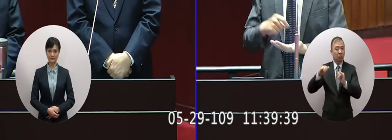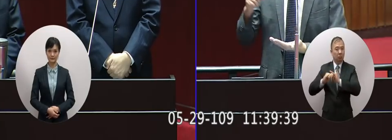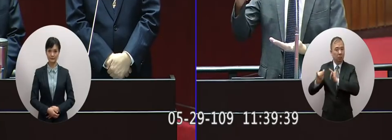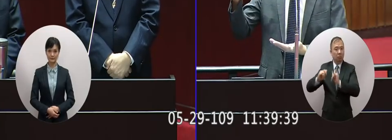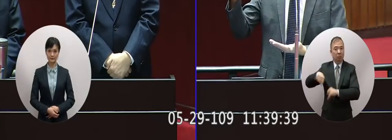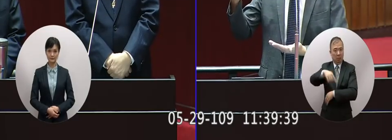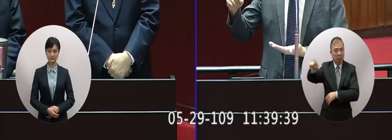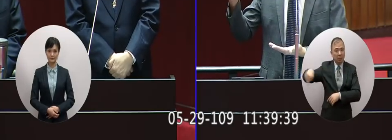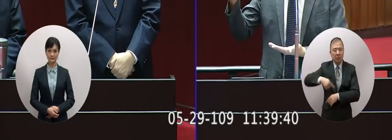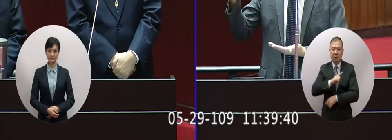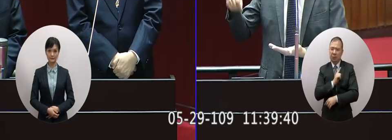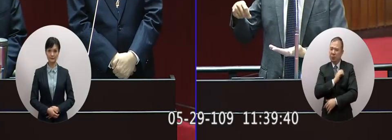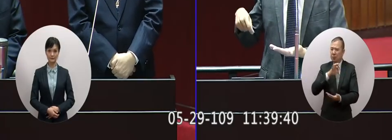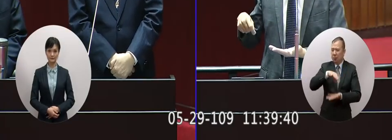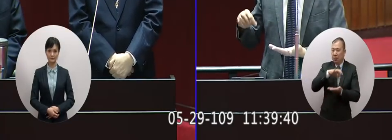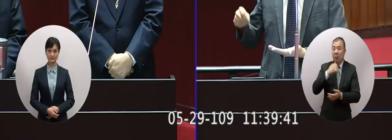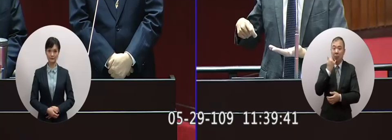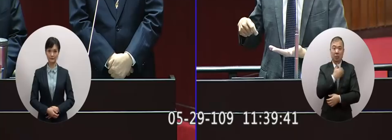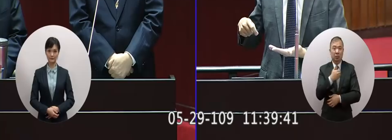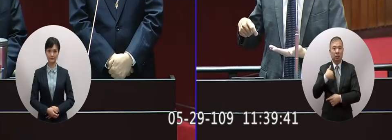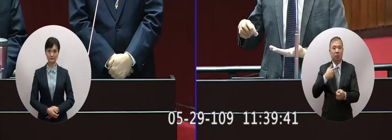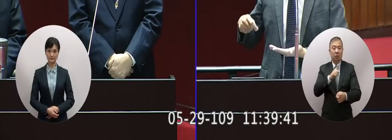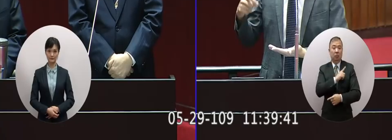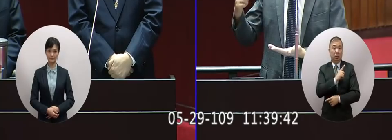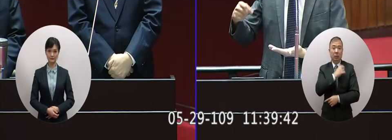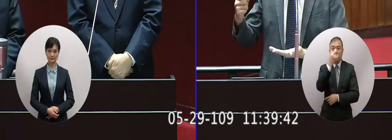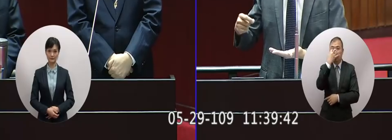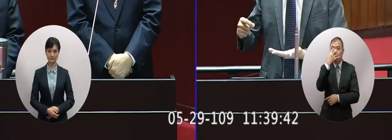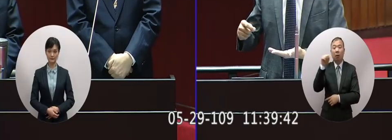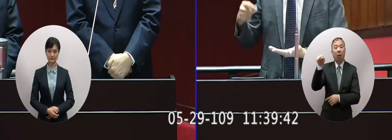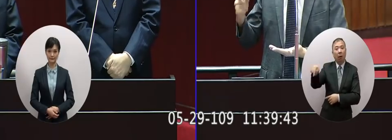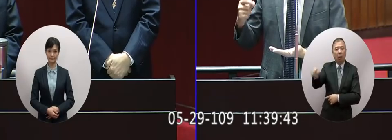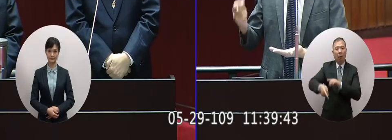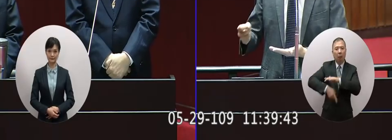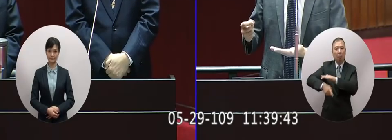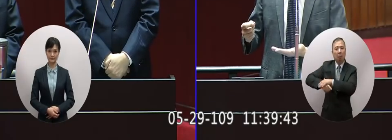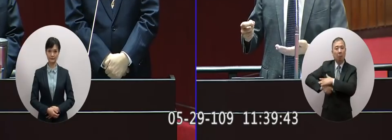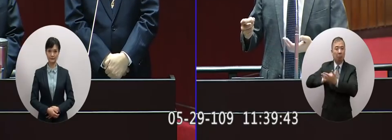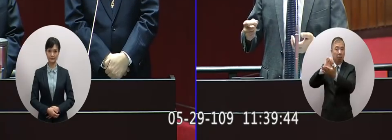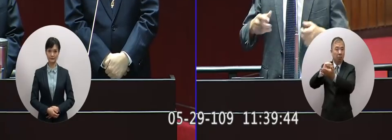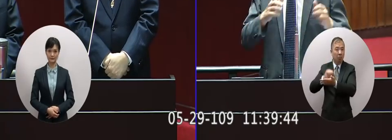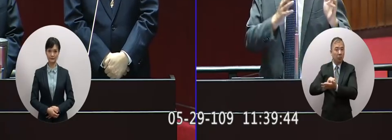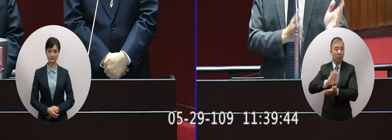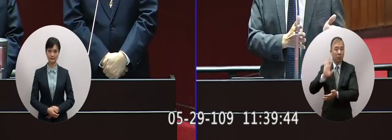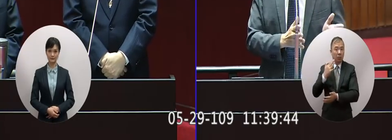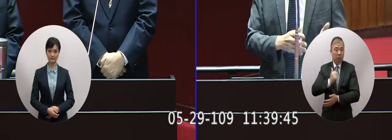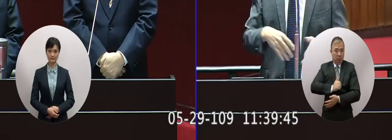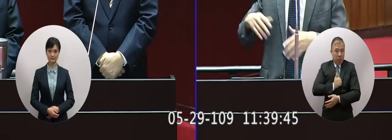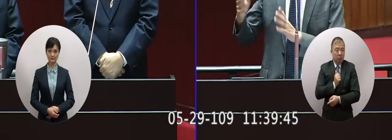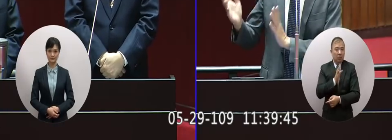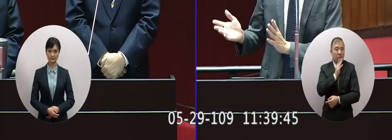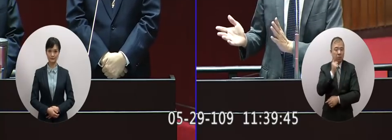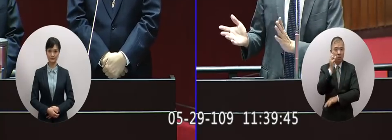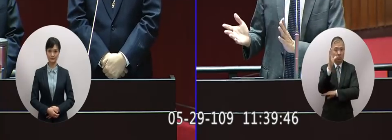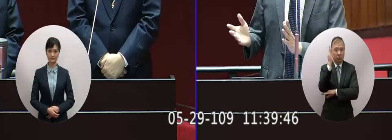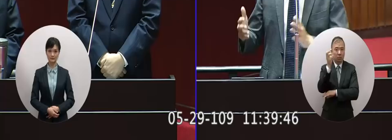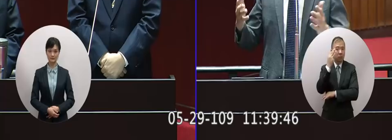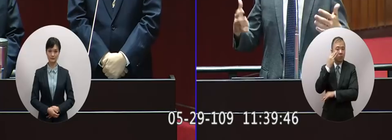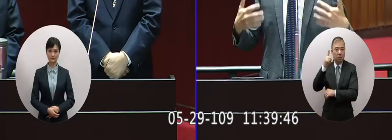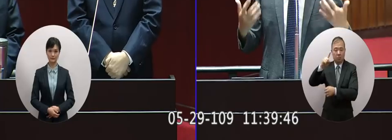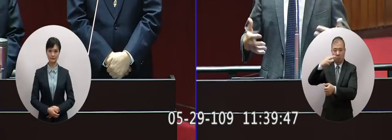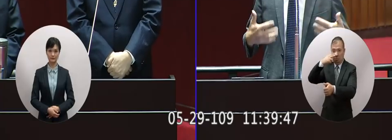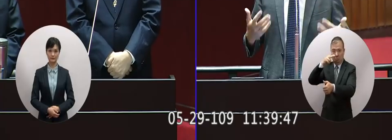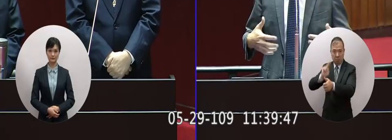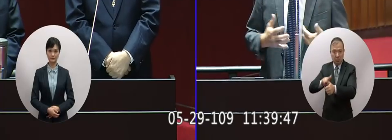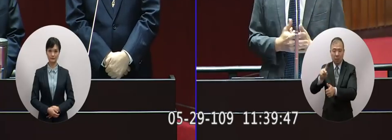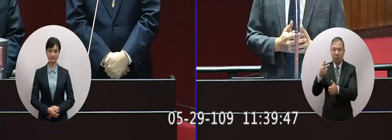因为他们可能在香港有些刑事的犯罪记录，可是这些刑事记录到底是不是为了政治还是其他，他们也